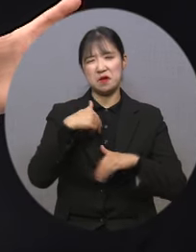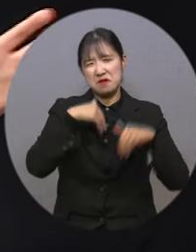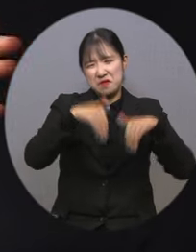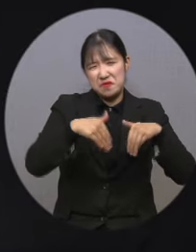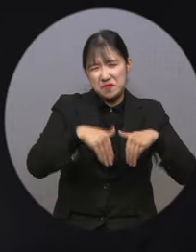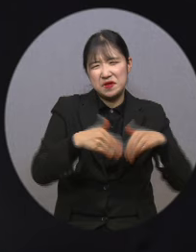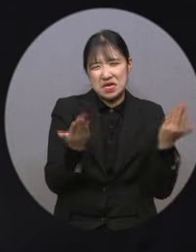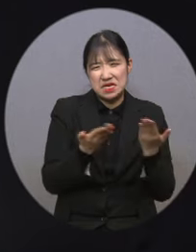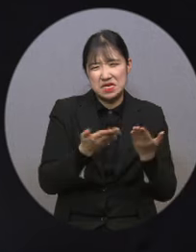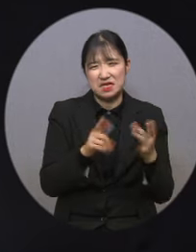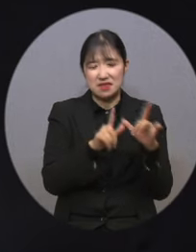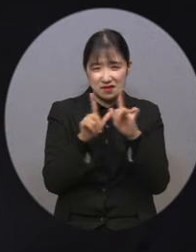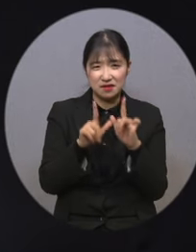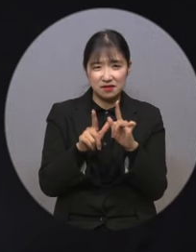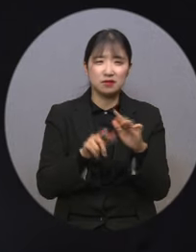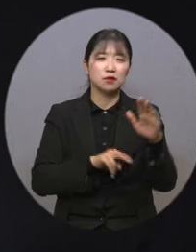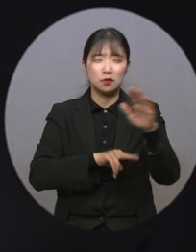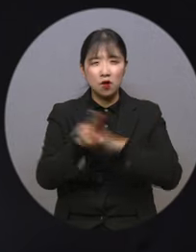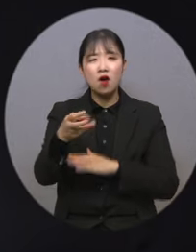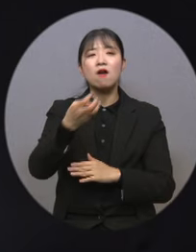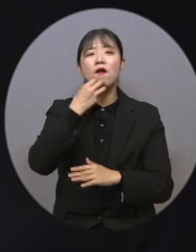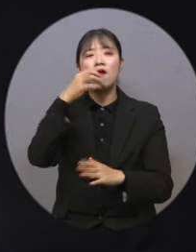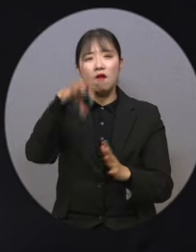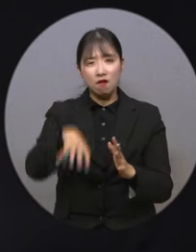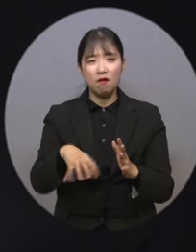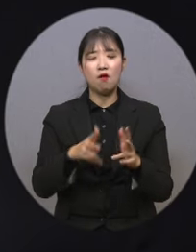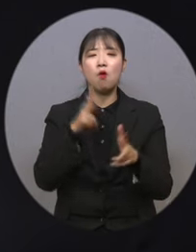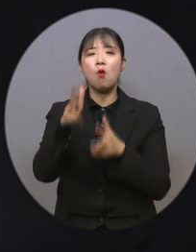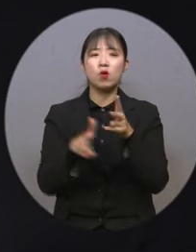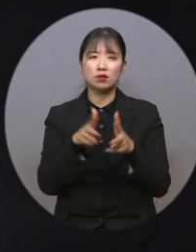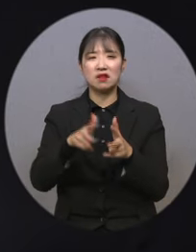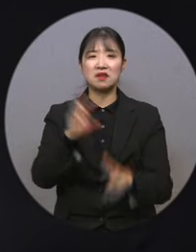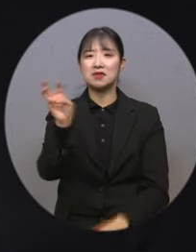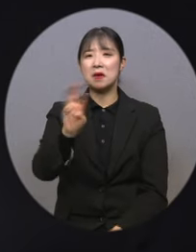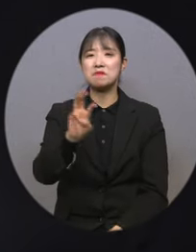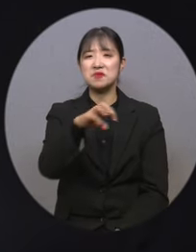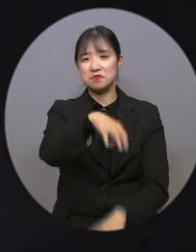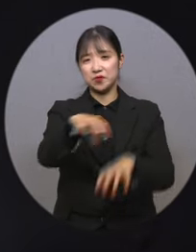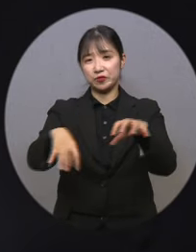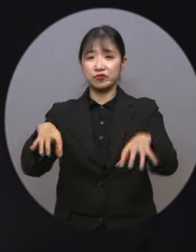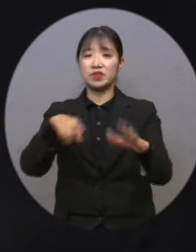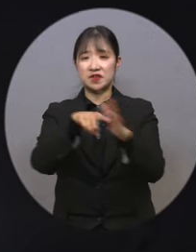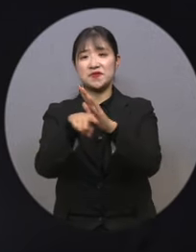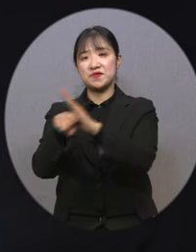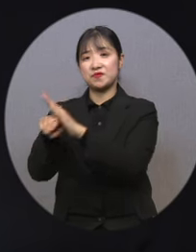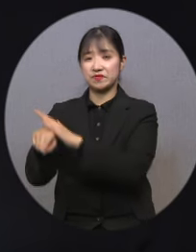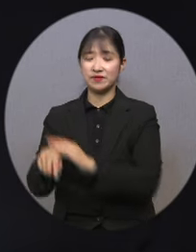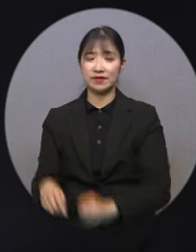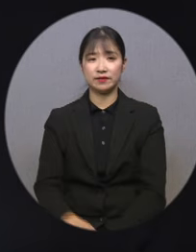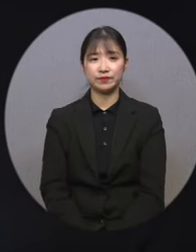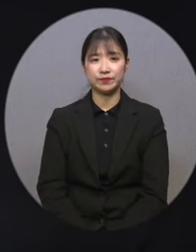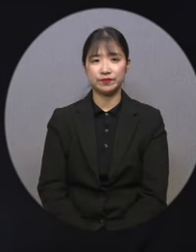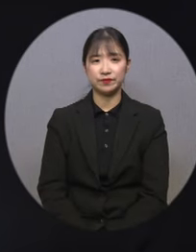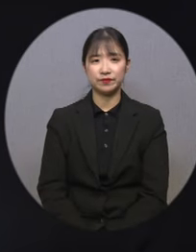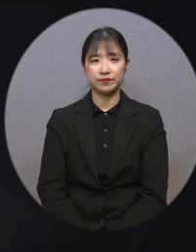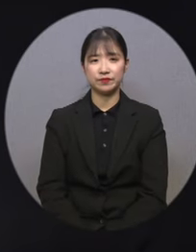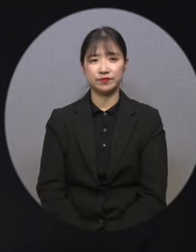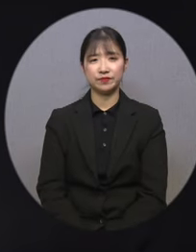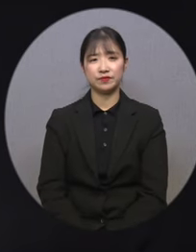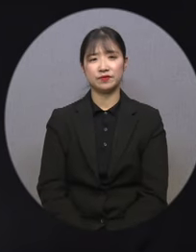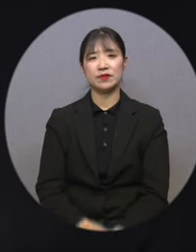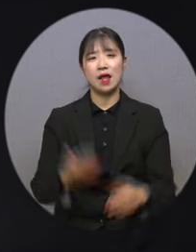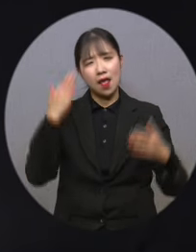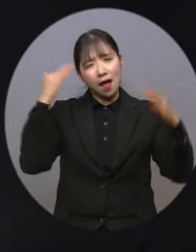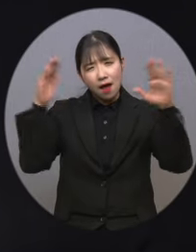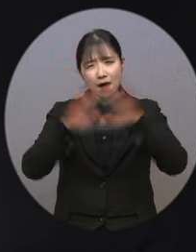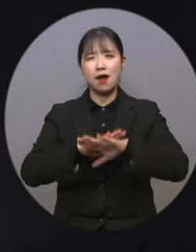살다가. 도망을 와서 이제 서울서 공장을 한 서른 군데 다녀요. 서른 군데. 공장을 다니면서